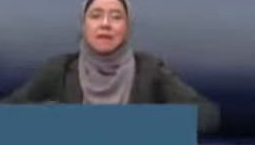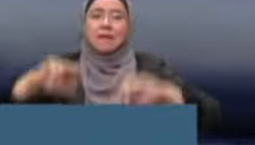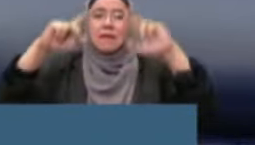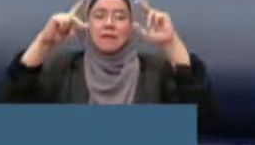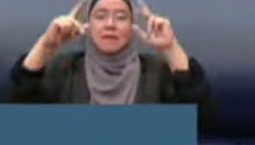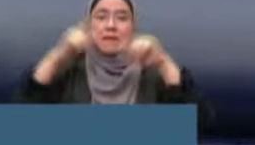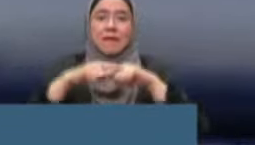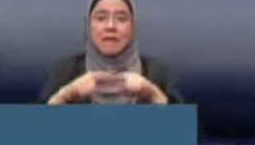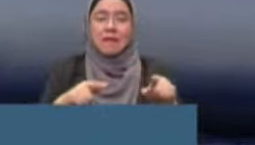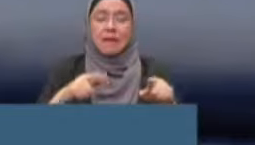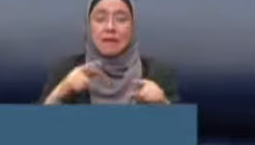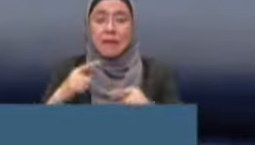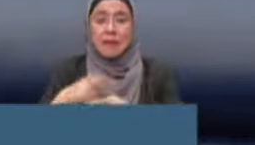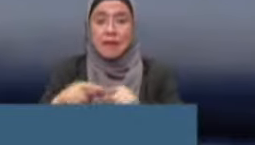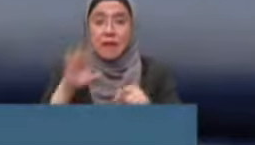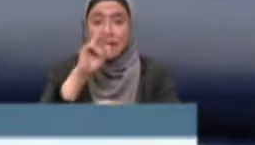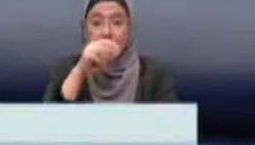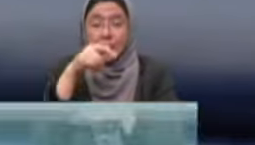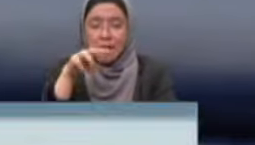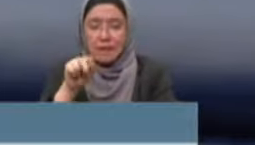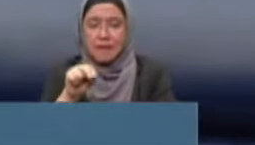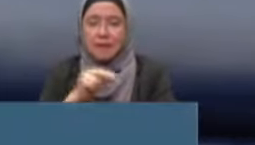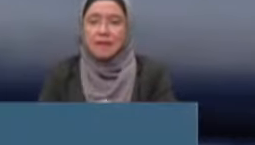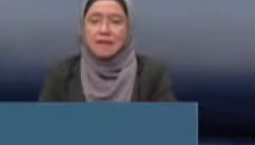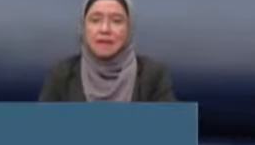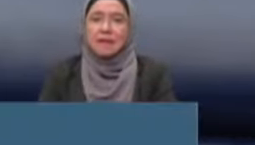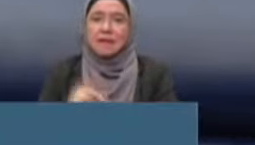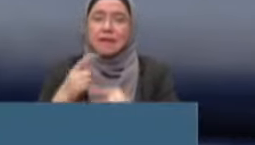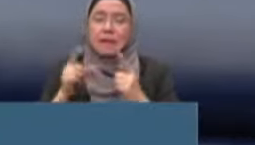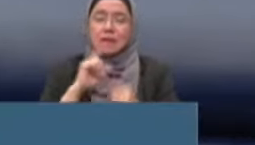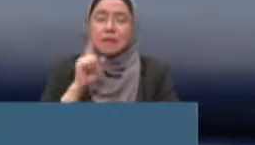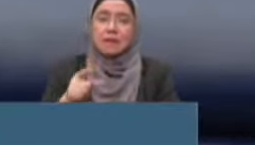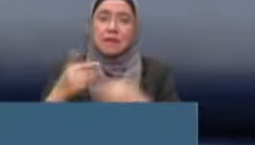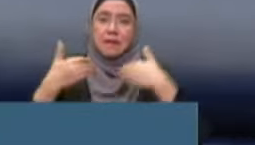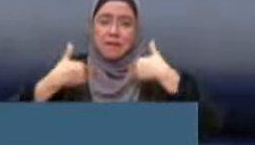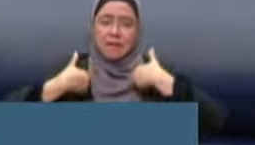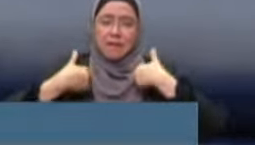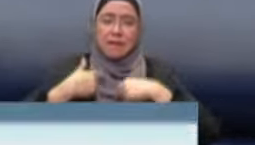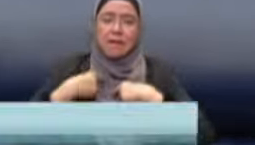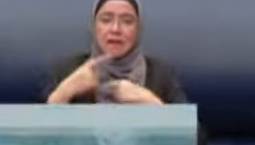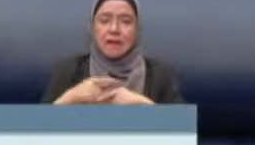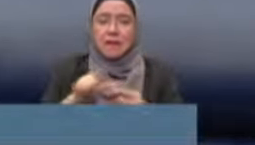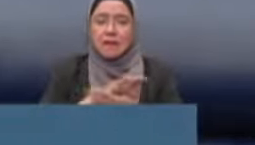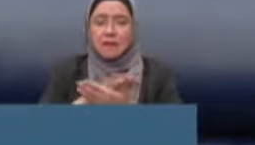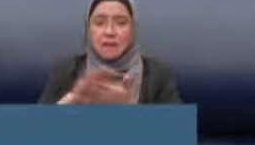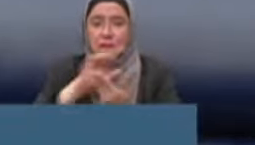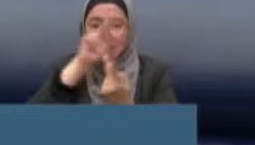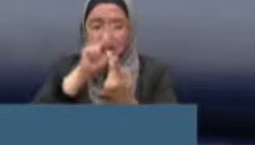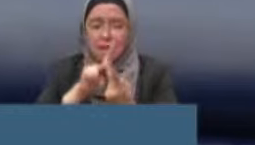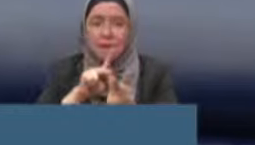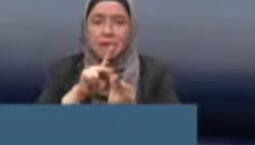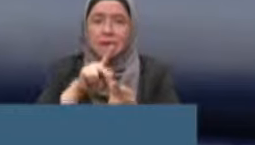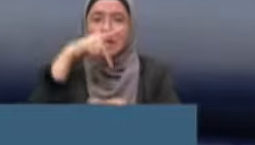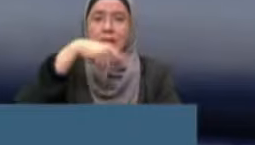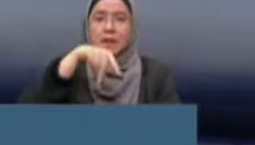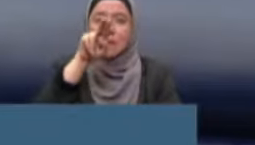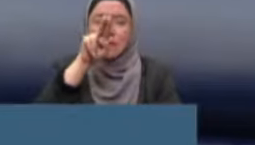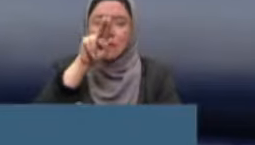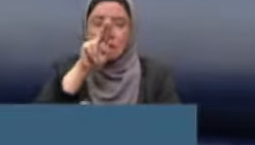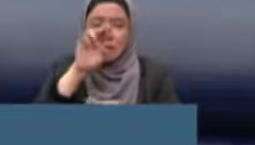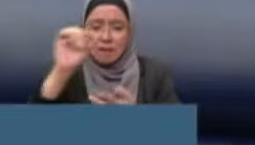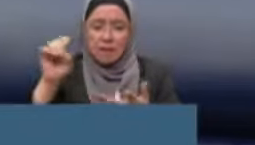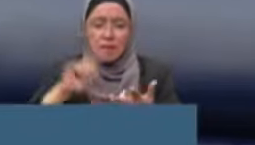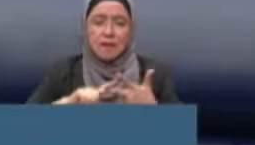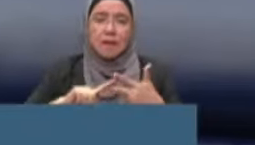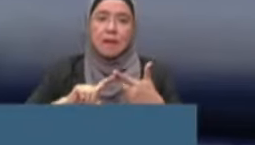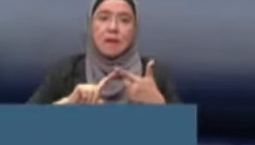Garis panduan ini merangkumi metrik power usage effectiveness atau PUE, water usage effectiveness, WUE dan juga